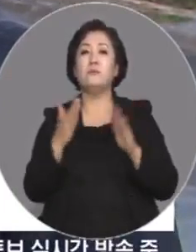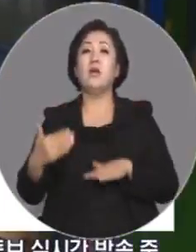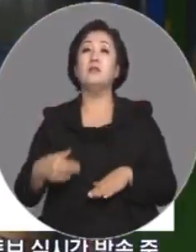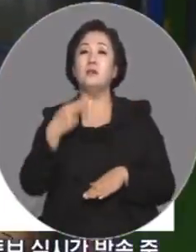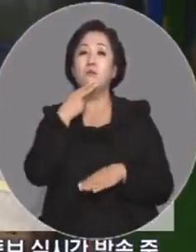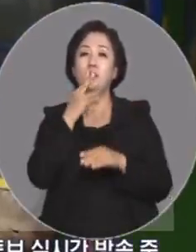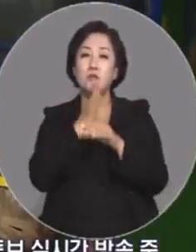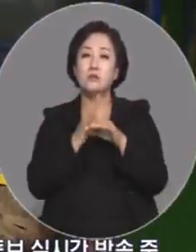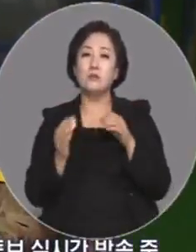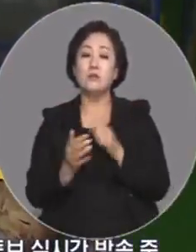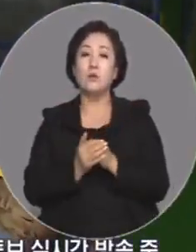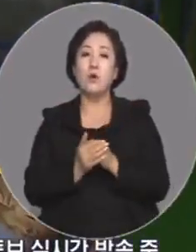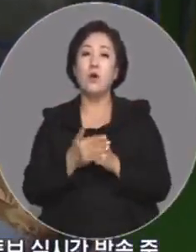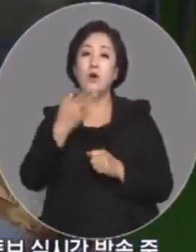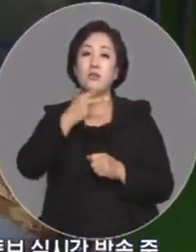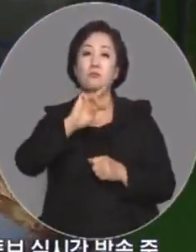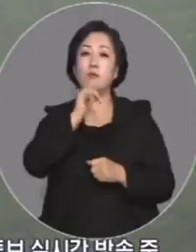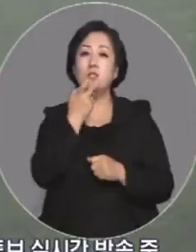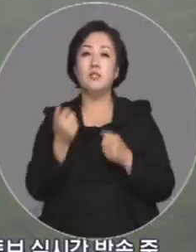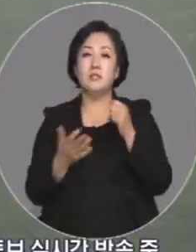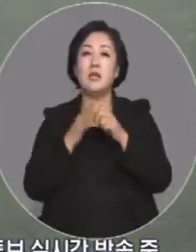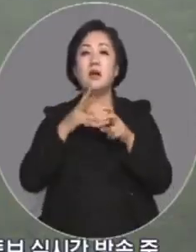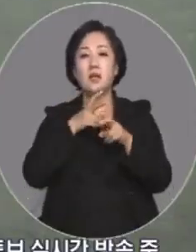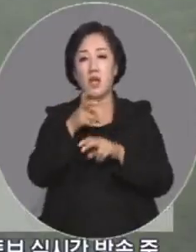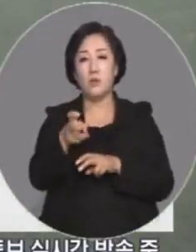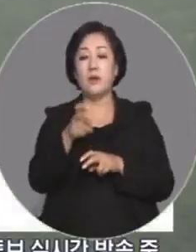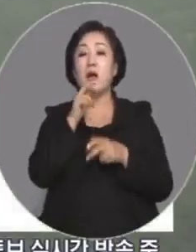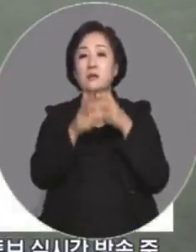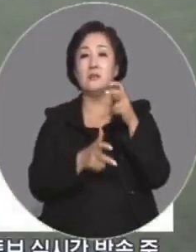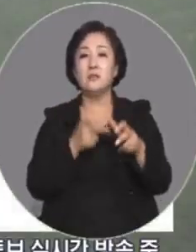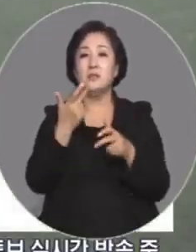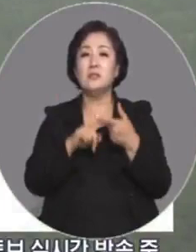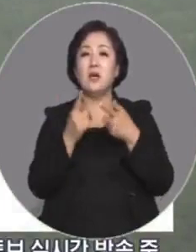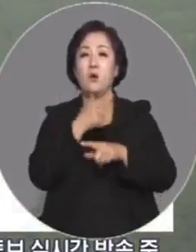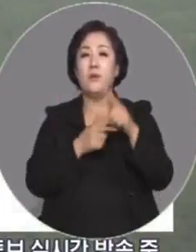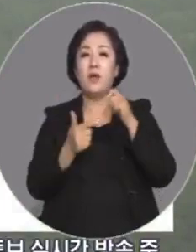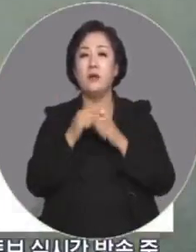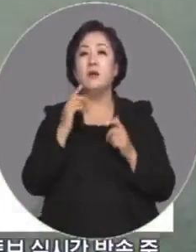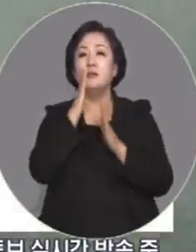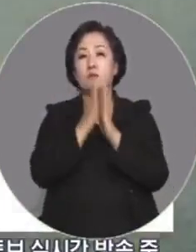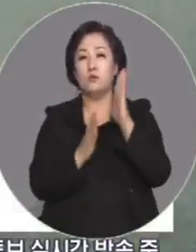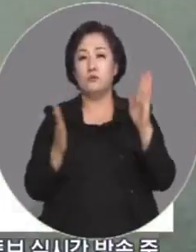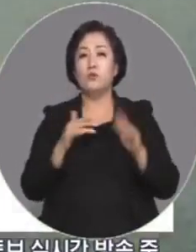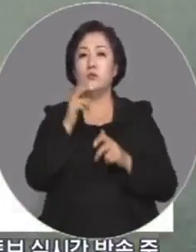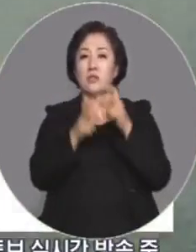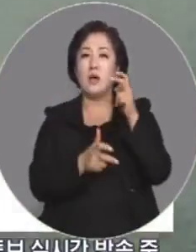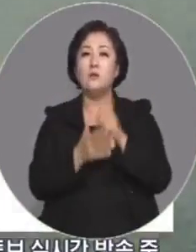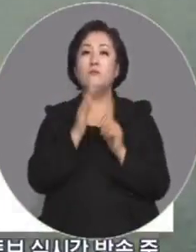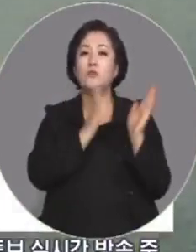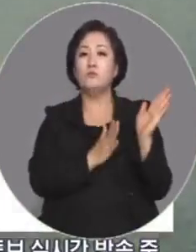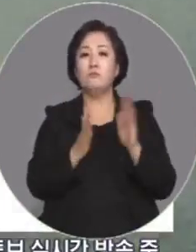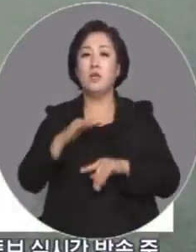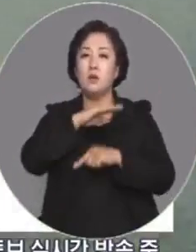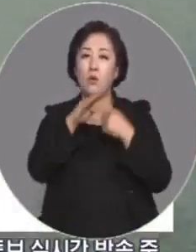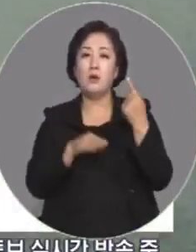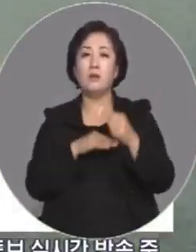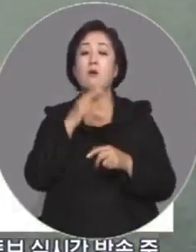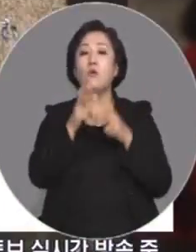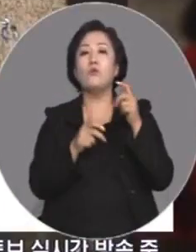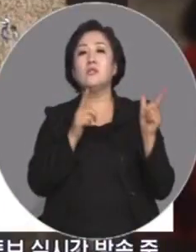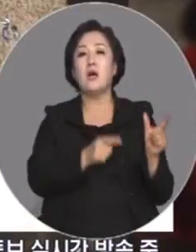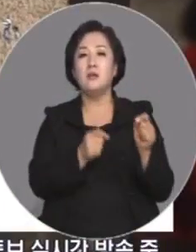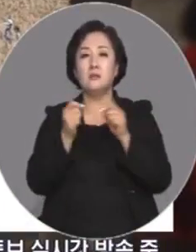보니까. 하지만 신불산 케이블카 사업과 영남 알프스 상상의 숲 테마파크 사업 등은 환경 문제와 공사 지연